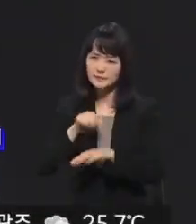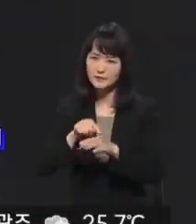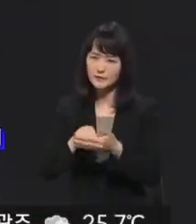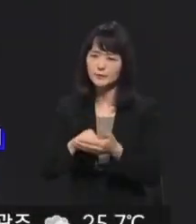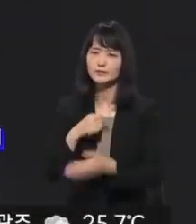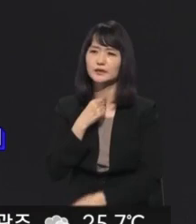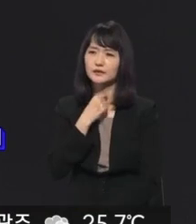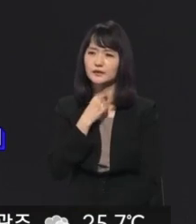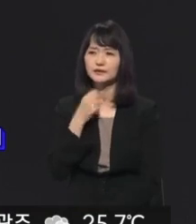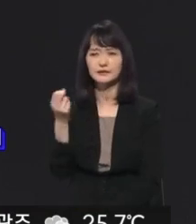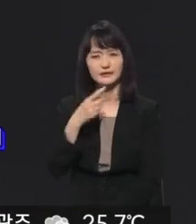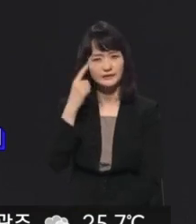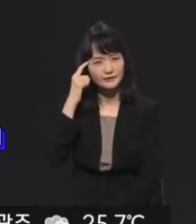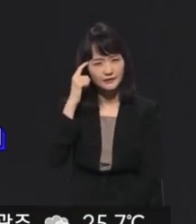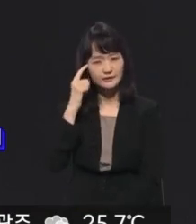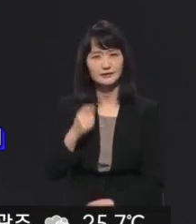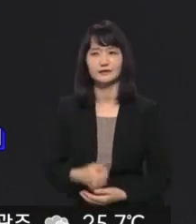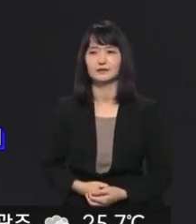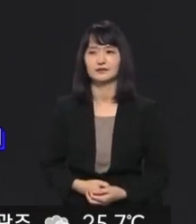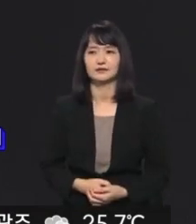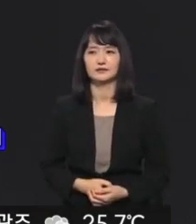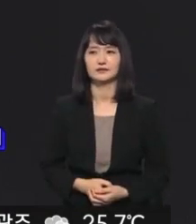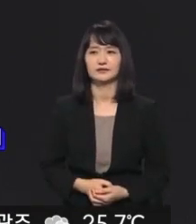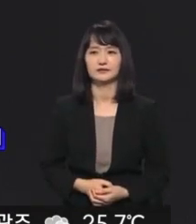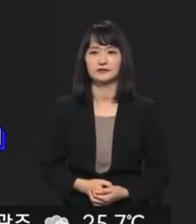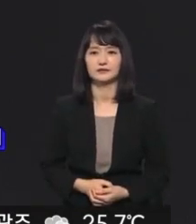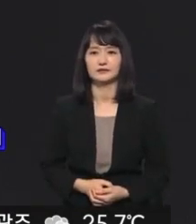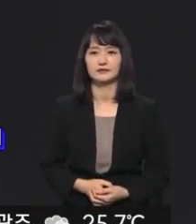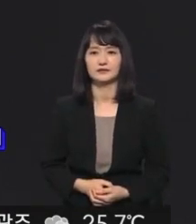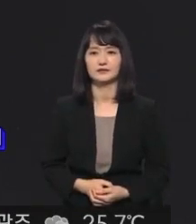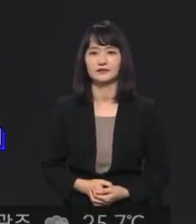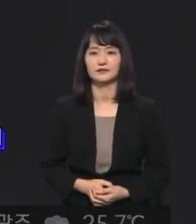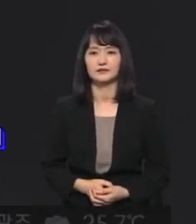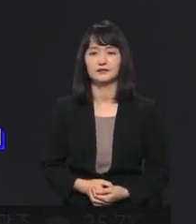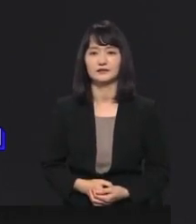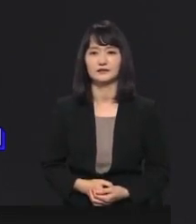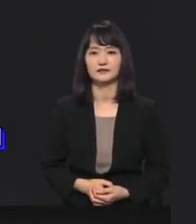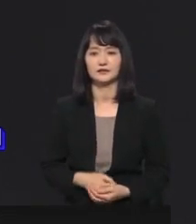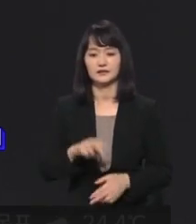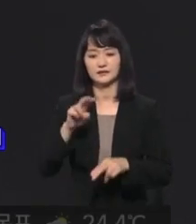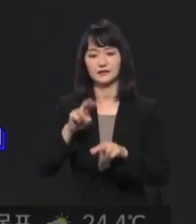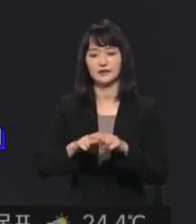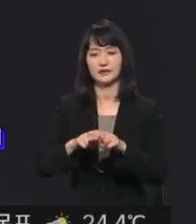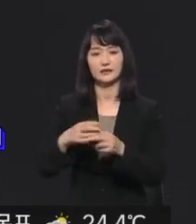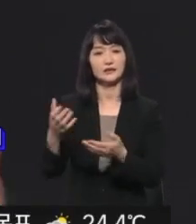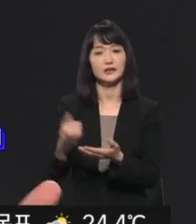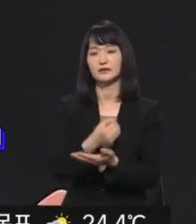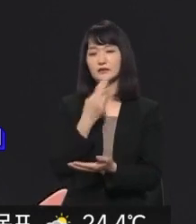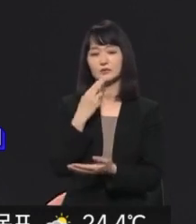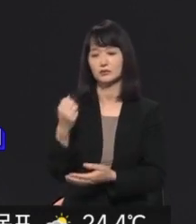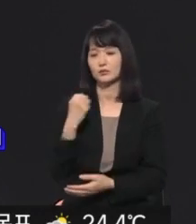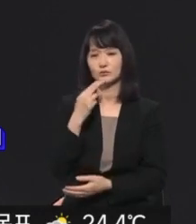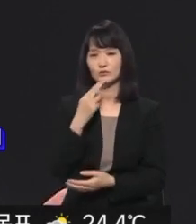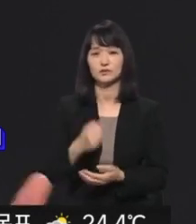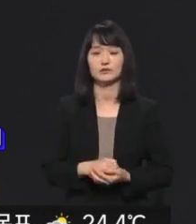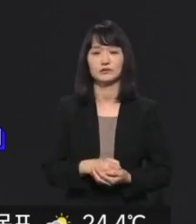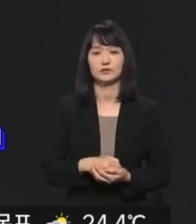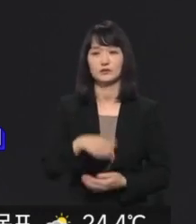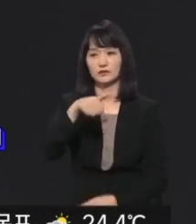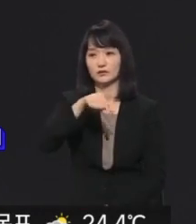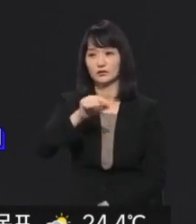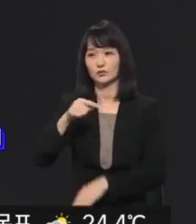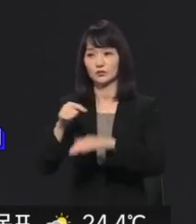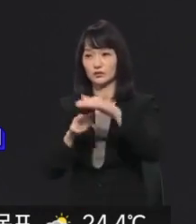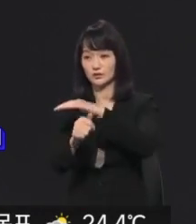보면 224 밑에서 내놓겠다는 건 아무것도 없잖아요 왜냐 가진 게 없잖아요 왜냐하면 건 성도 원내대표를 원래